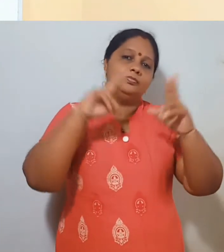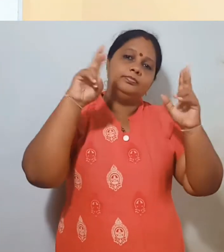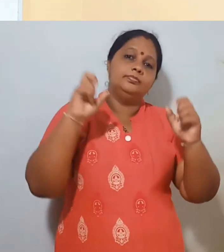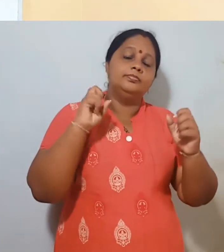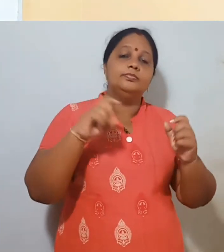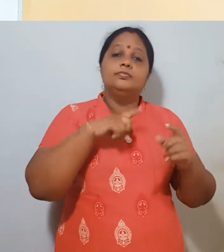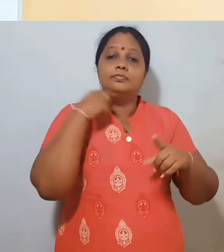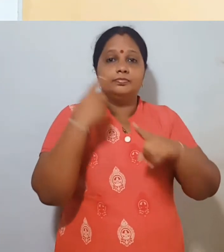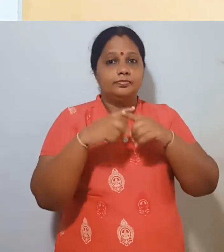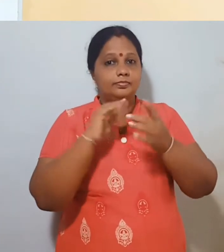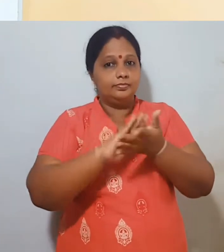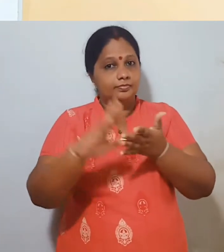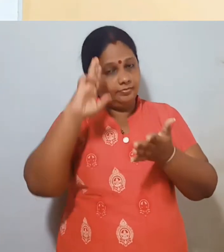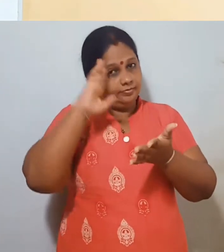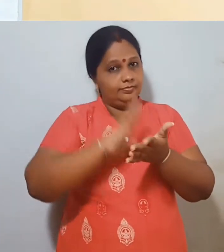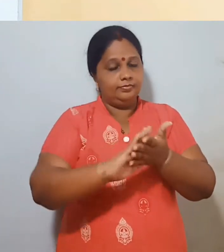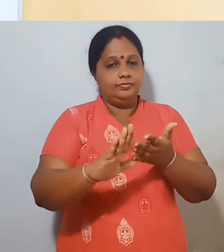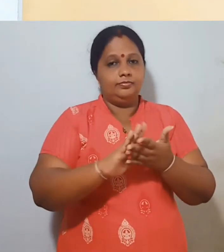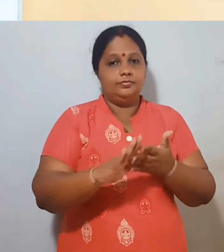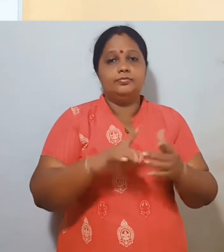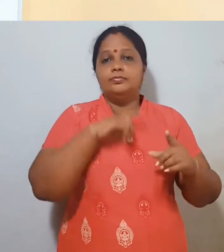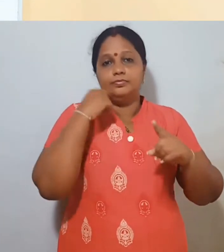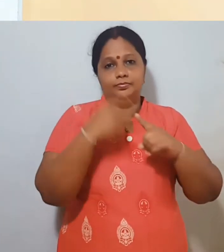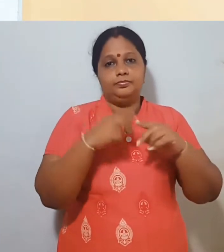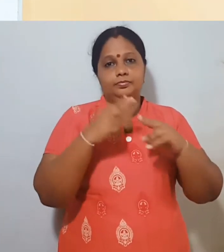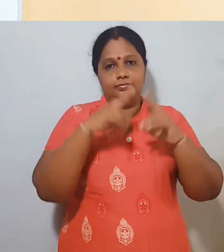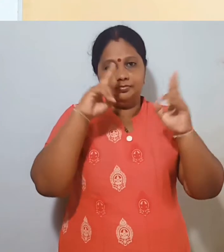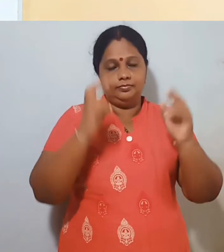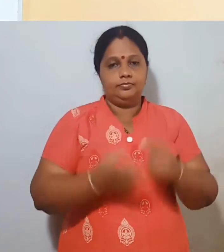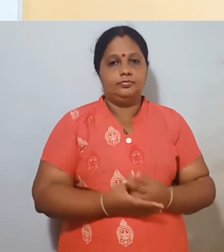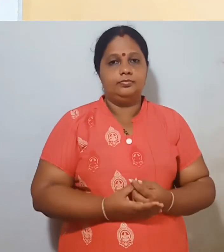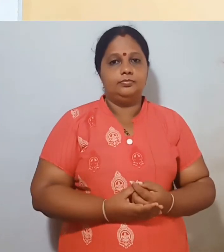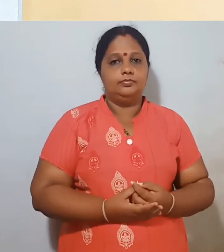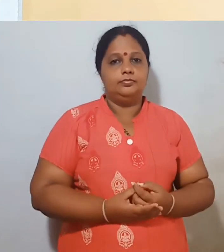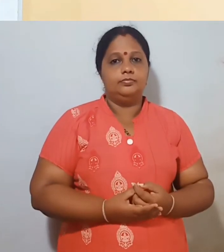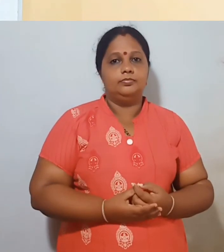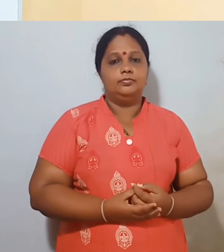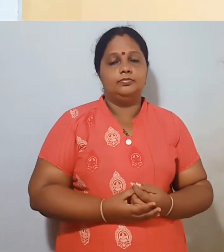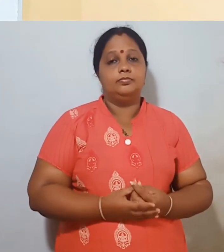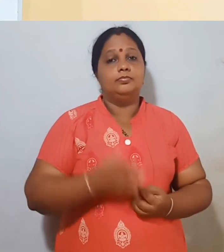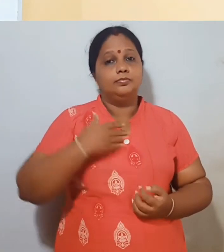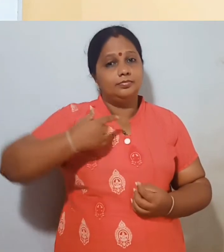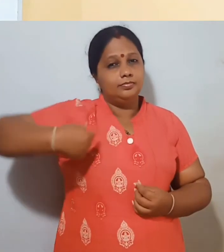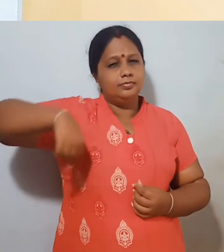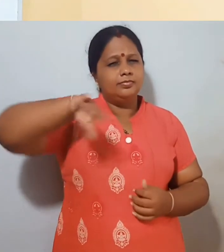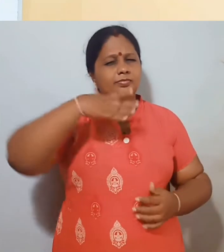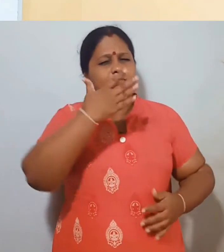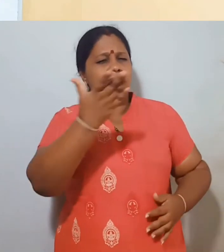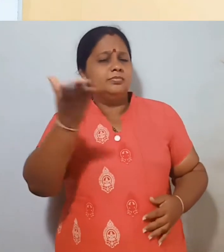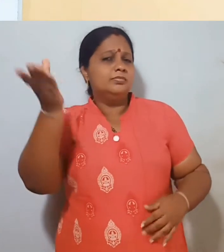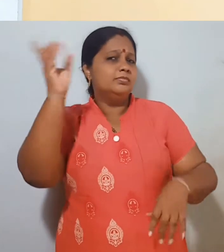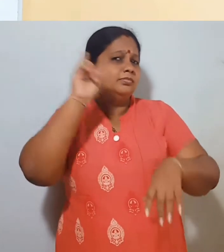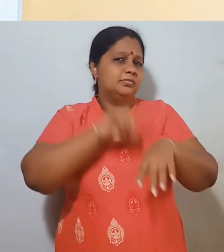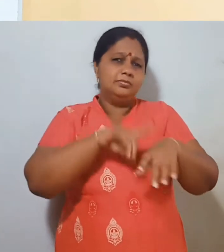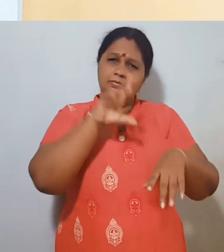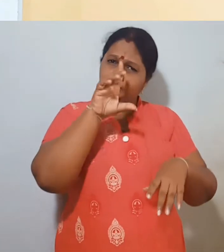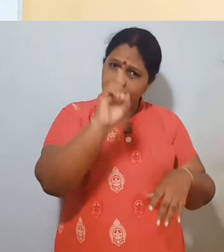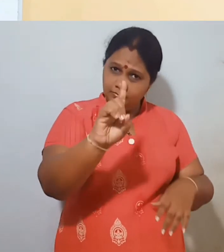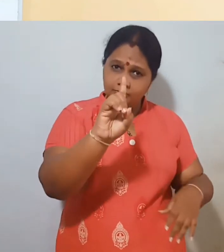முதலுதவி, ஃபர்ஸ்ட் எய்ட்ஸ். இது நமது வாழ்வில் ஏதோ ஒரு